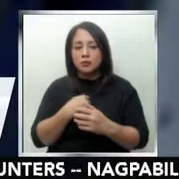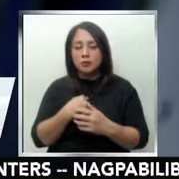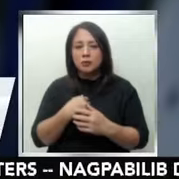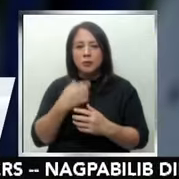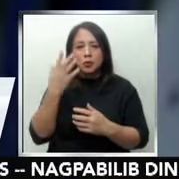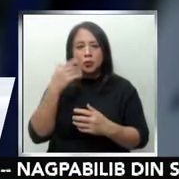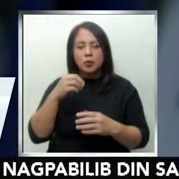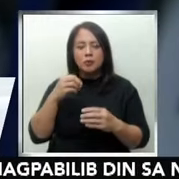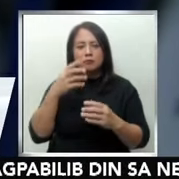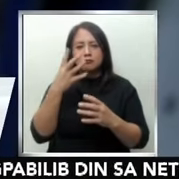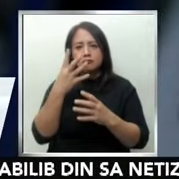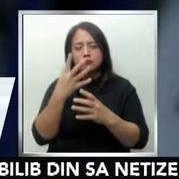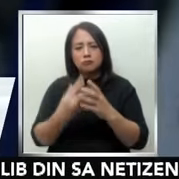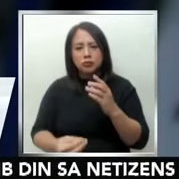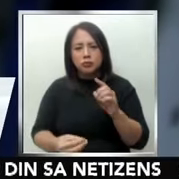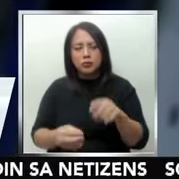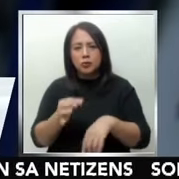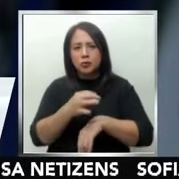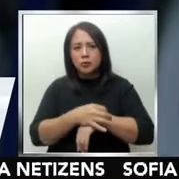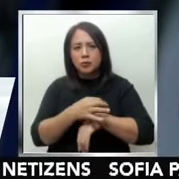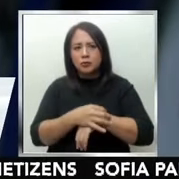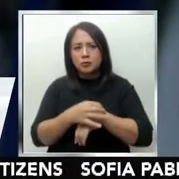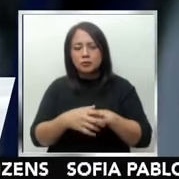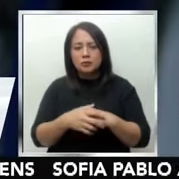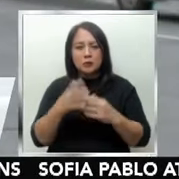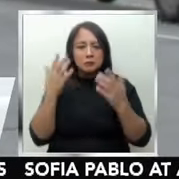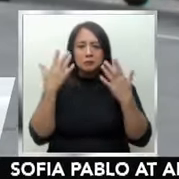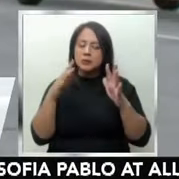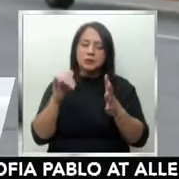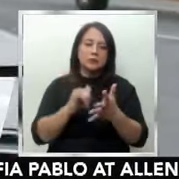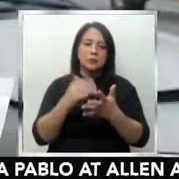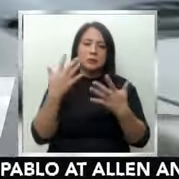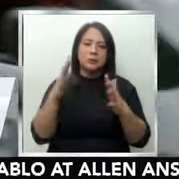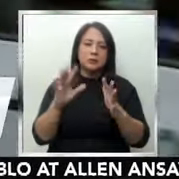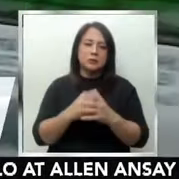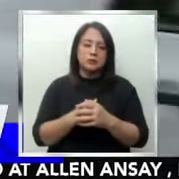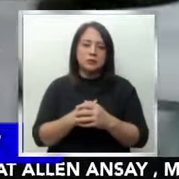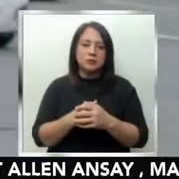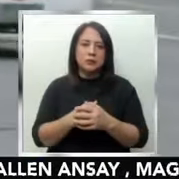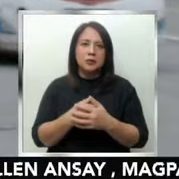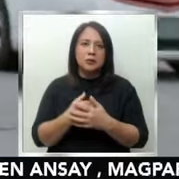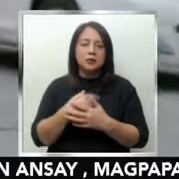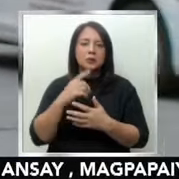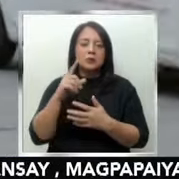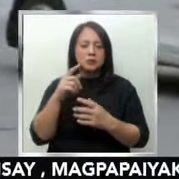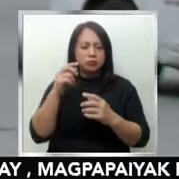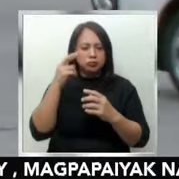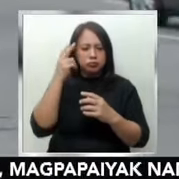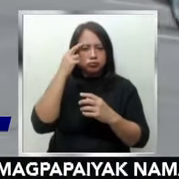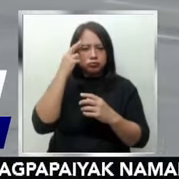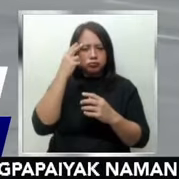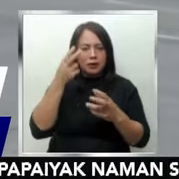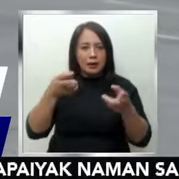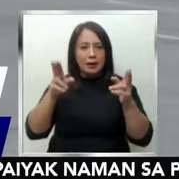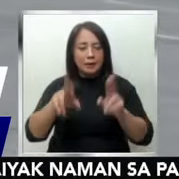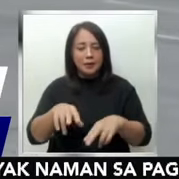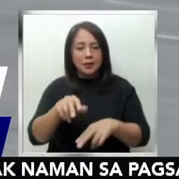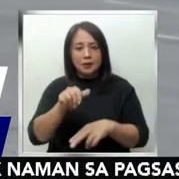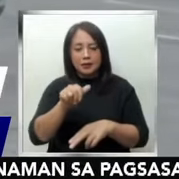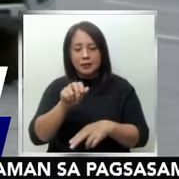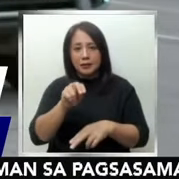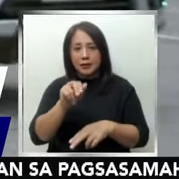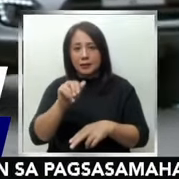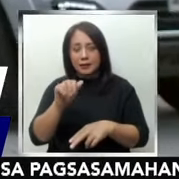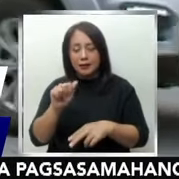yung watch nung Chinese um hindi ko na po alam yung sa part ni sir matapos ang kaduda-dudang insidente dito sa NAIA Terminal 1 agad